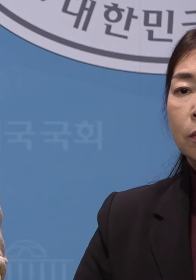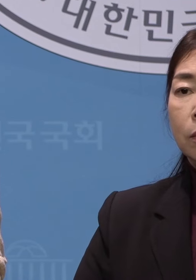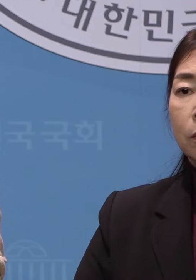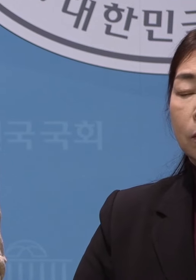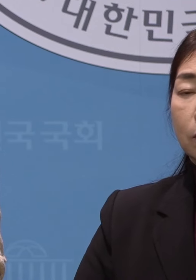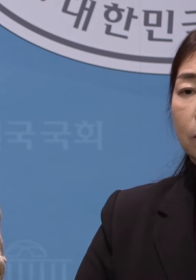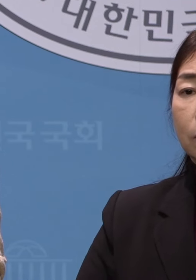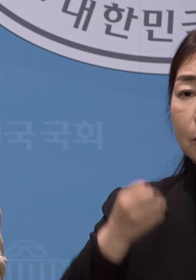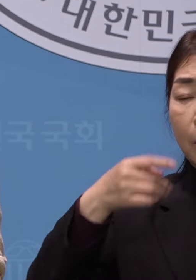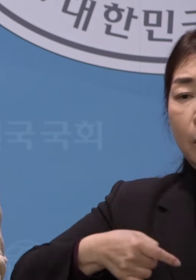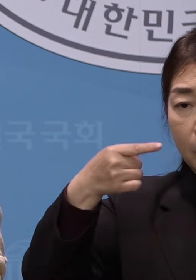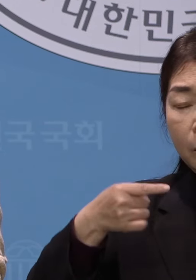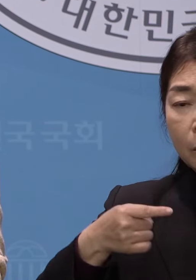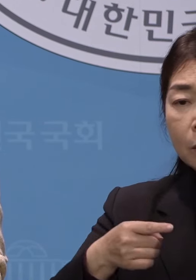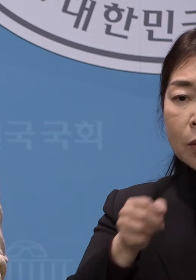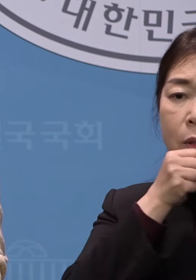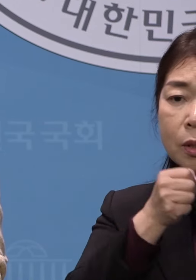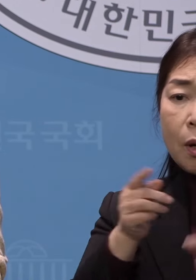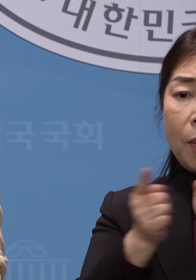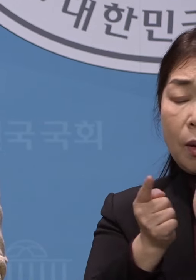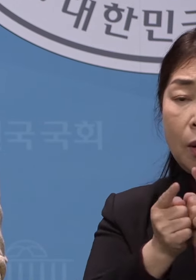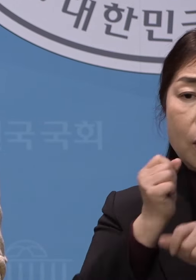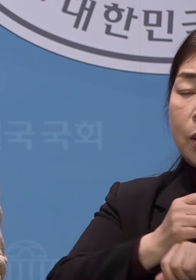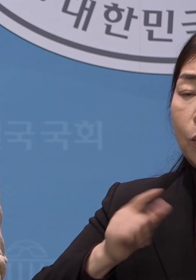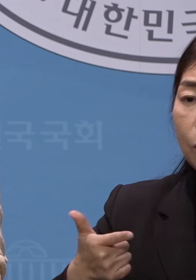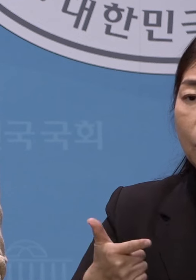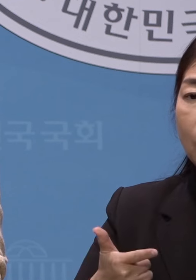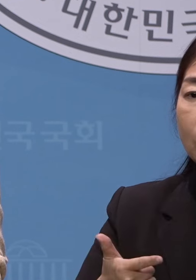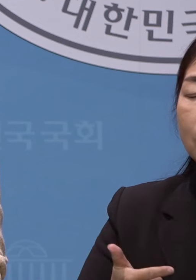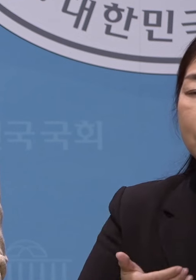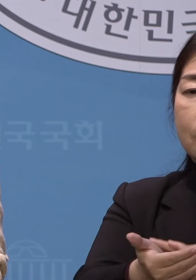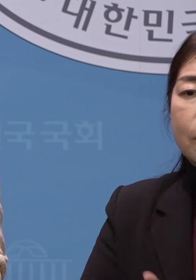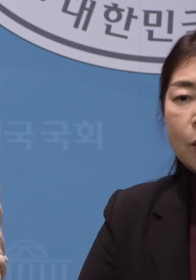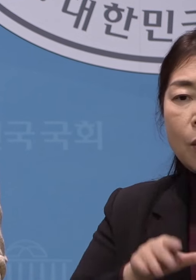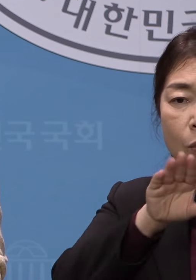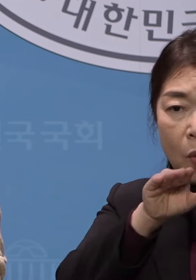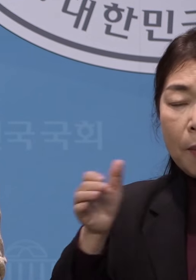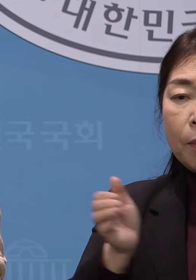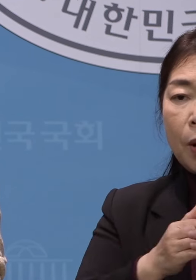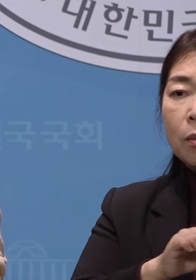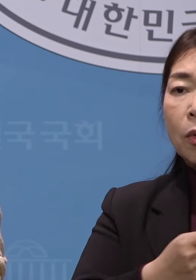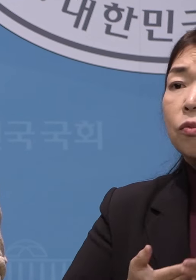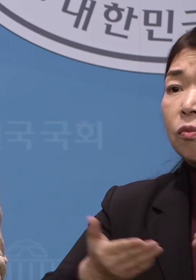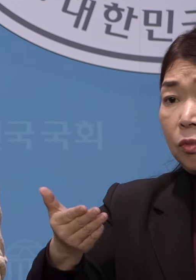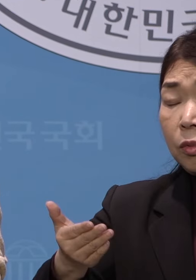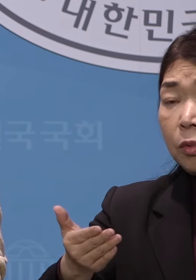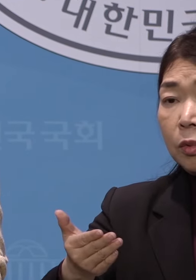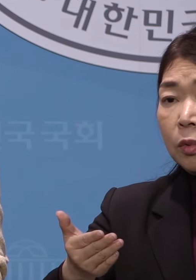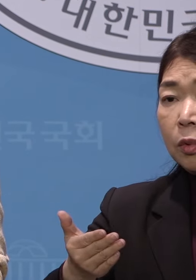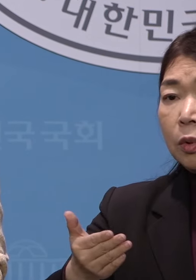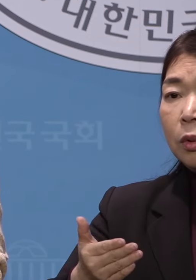각본대로 사전에 녹화한 대담으로 신년 기자회견을 때우겠다고 합니다. 국민 앞에 서기 그리